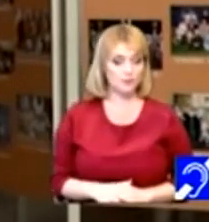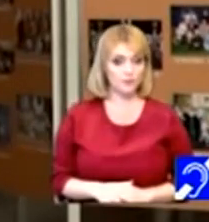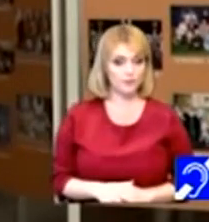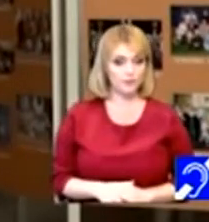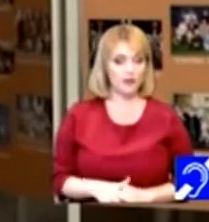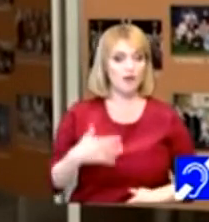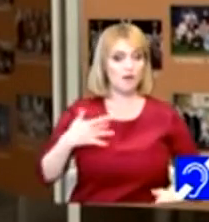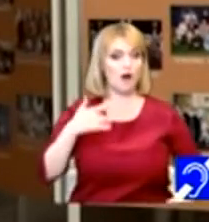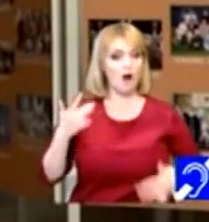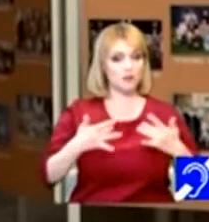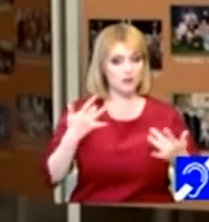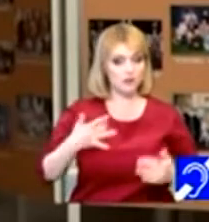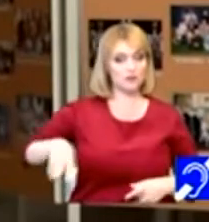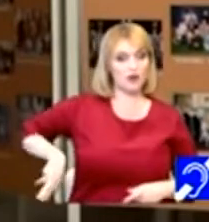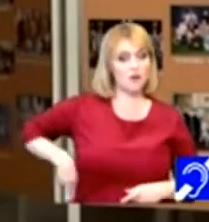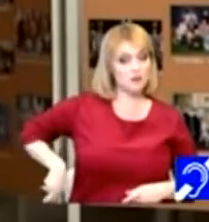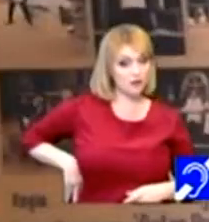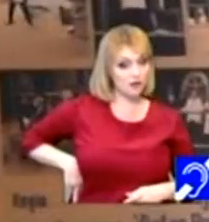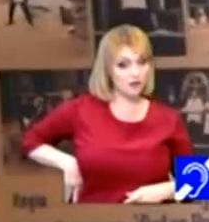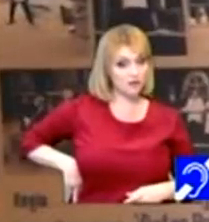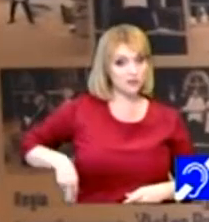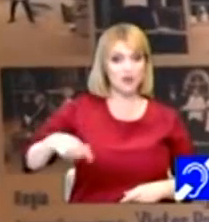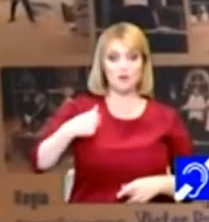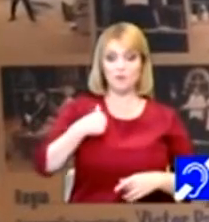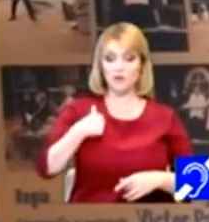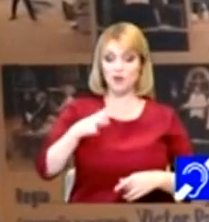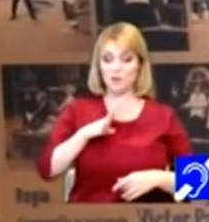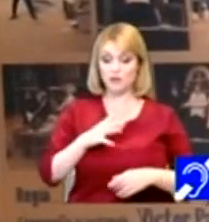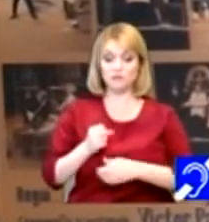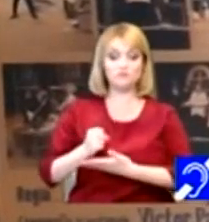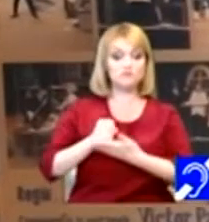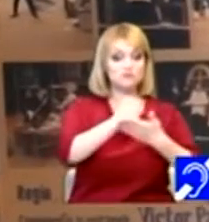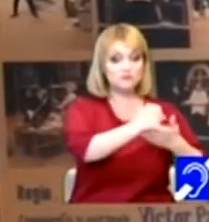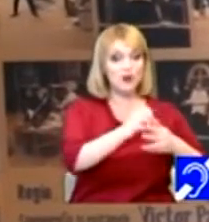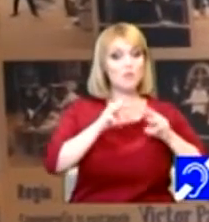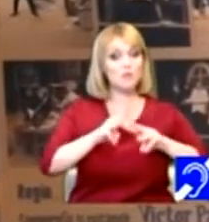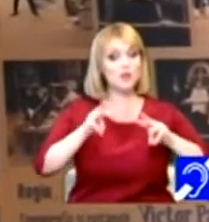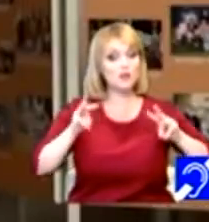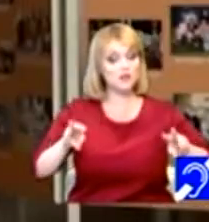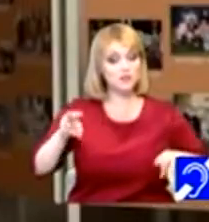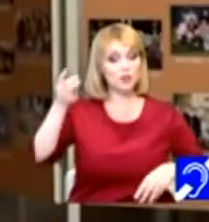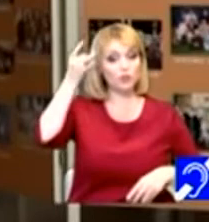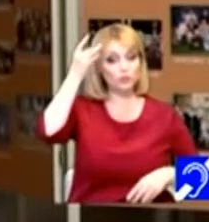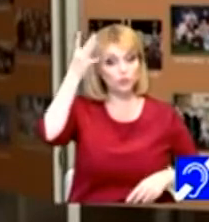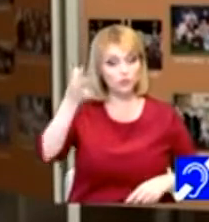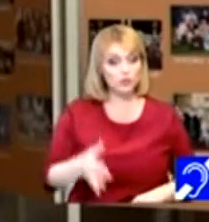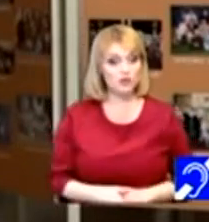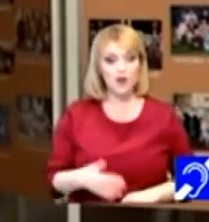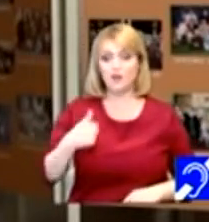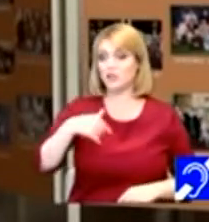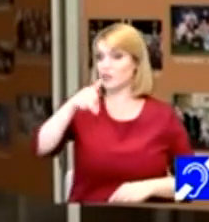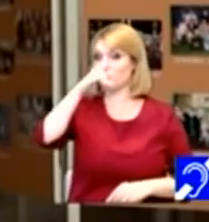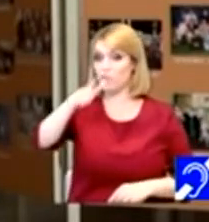este monitorizată de către Ministerul Educației, Culturii și Cercetării. Nu poate să-mi ceară